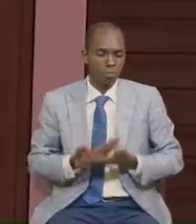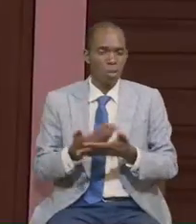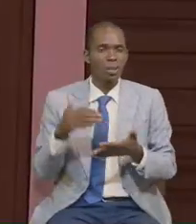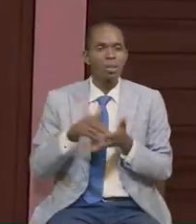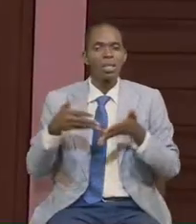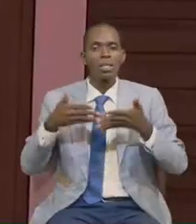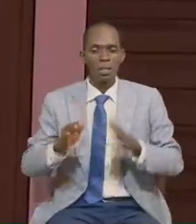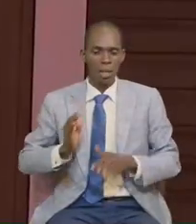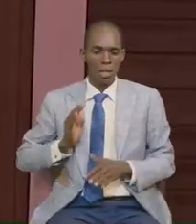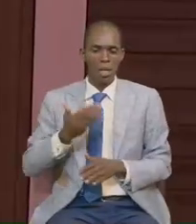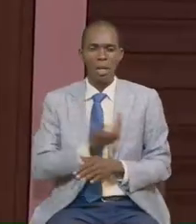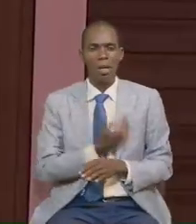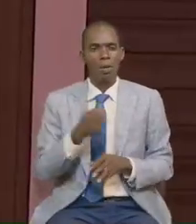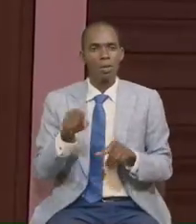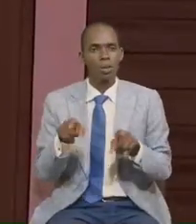aussi